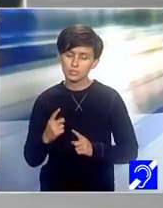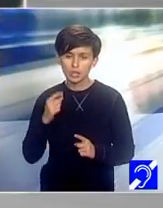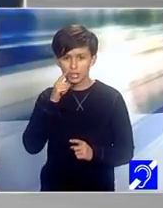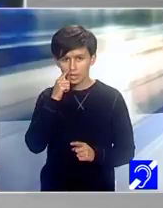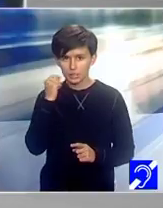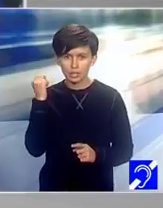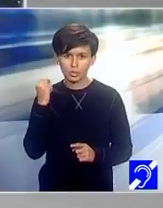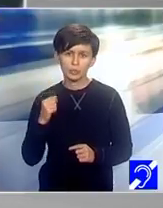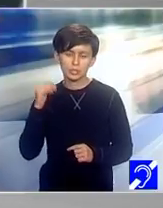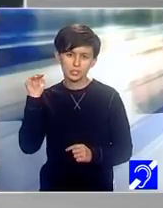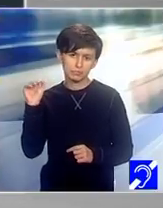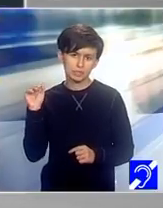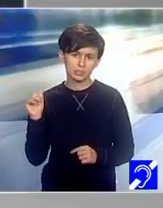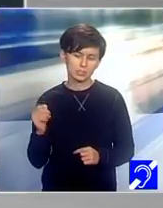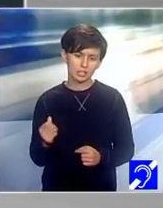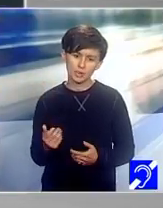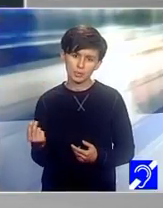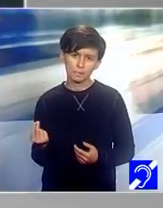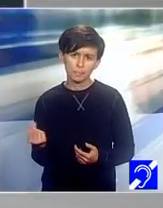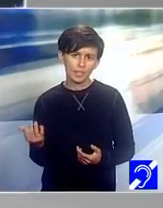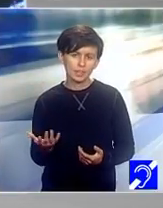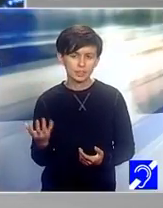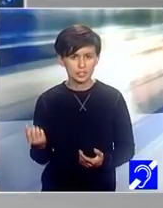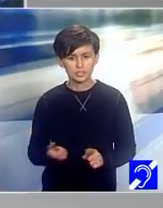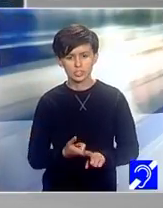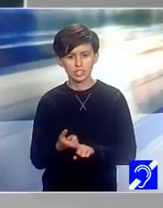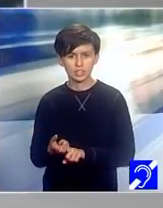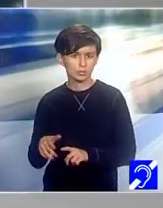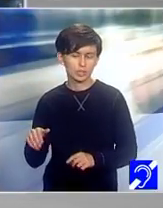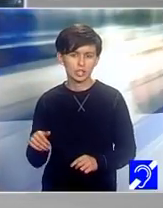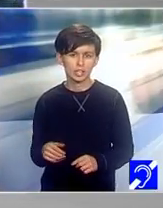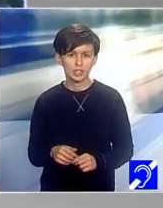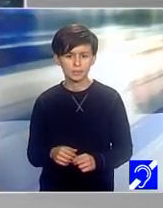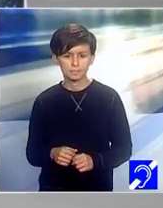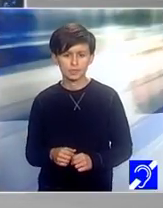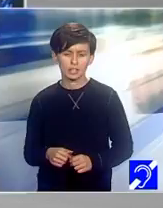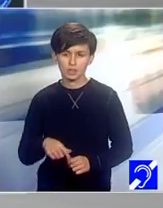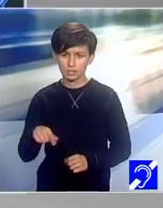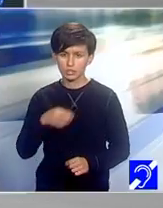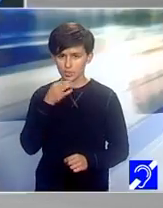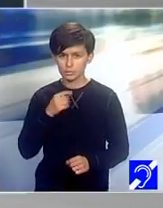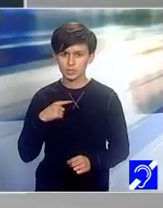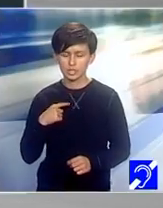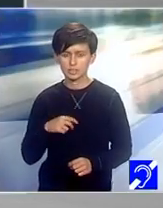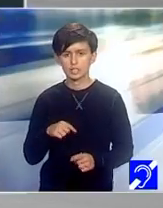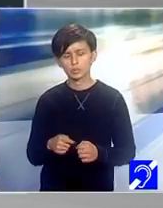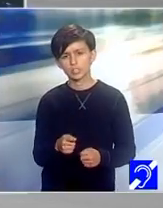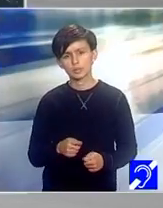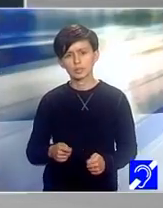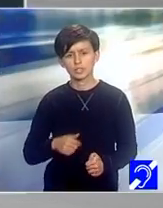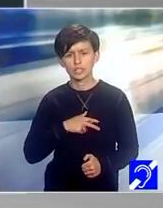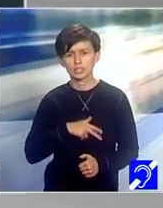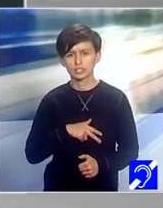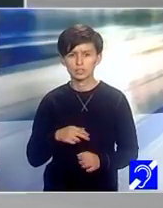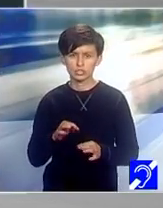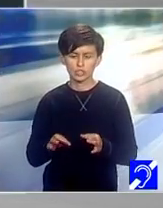cu capitala culturală? Păi tocmai menționasem că este un proiect, mai degrabă este un proiect socio-economico-cultural și dimensiunea socială este cea care